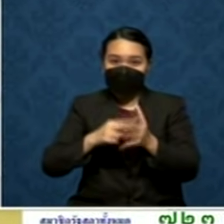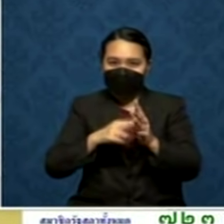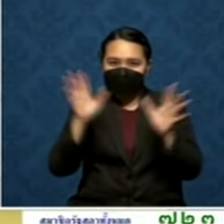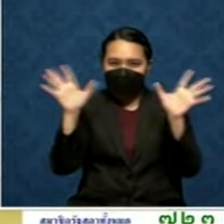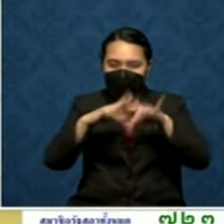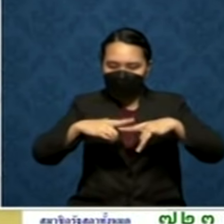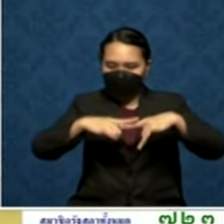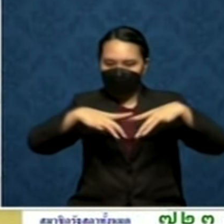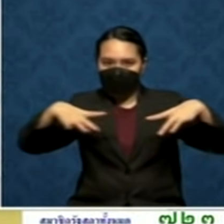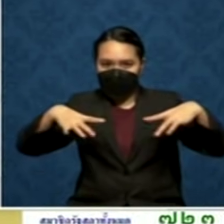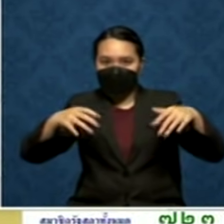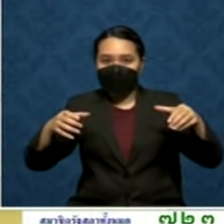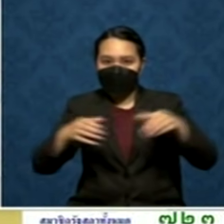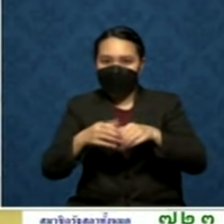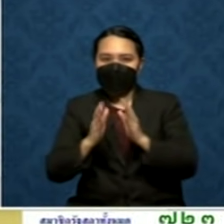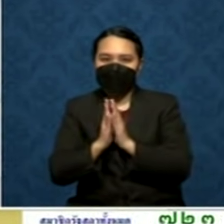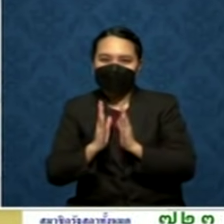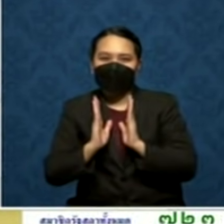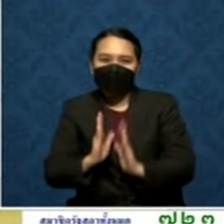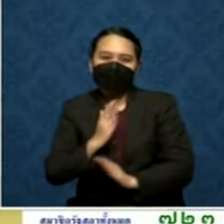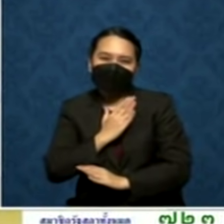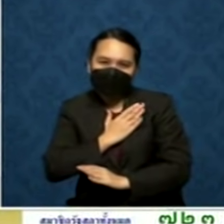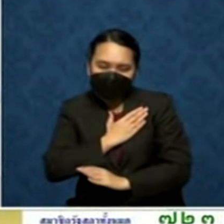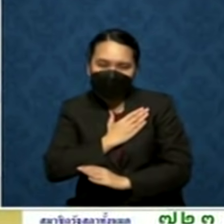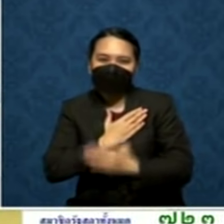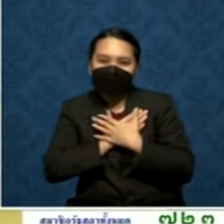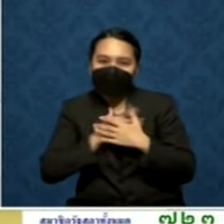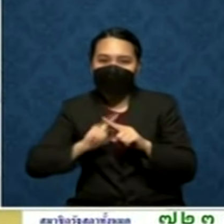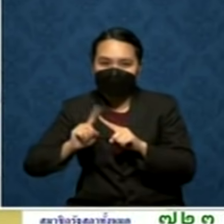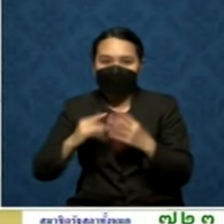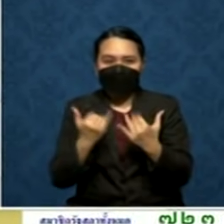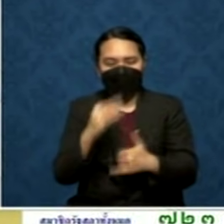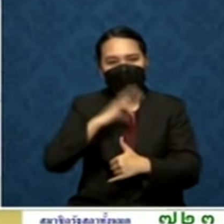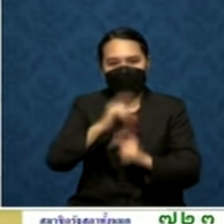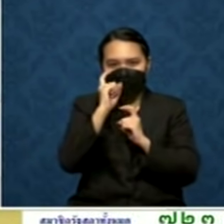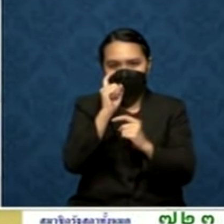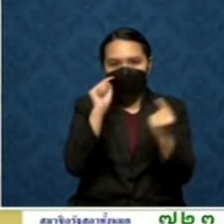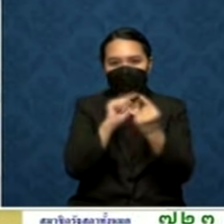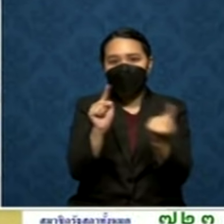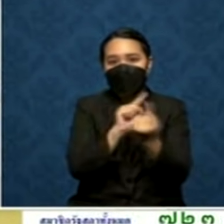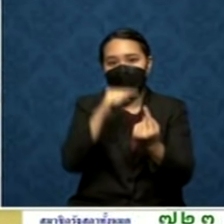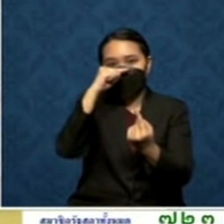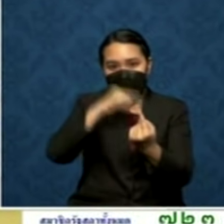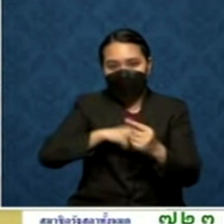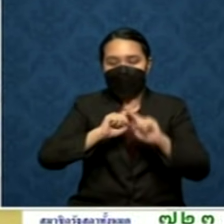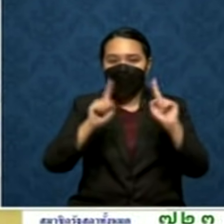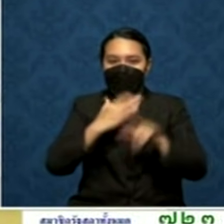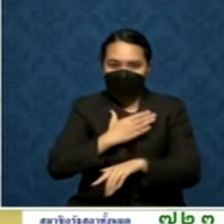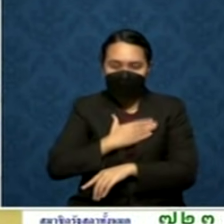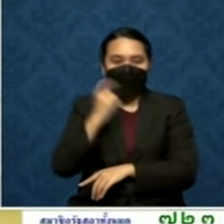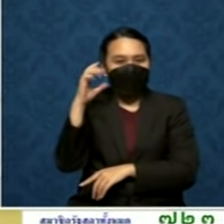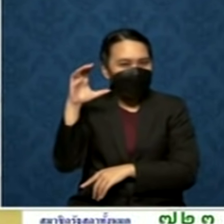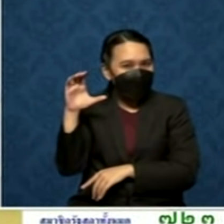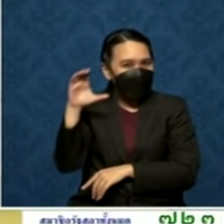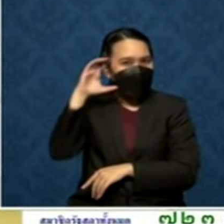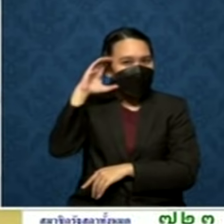สถาบันกับกลุ่มผู้จงรักภักดีสภาวะเช่นนี้อันตรายอย่างยิ่งครับสำหรับสังคมไทยแต่ผมยังเชื่อ